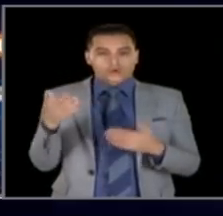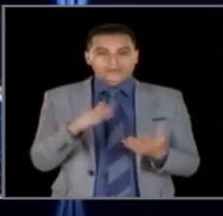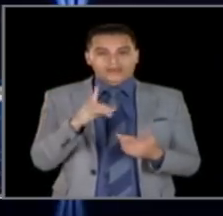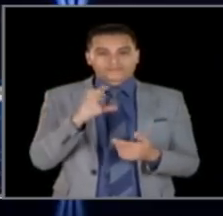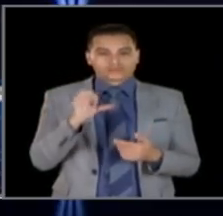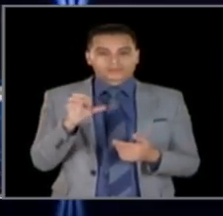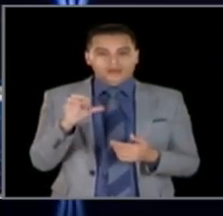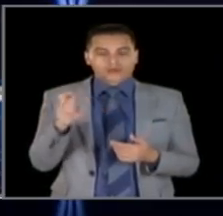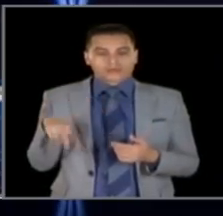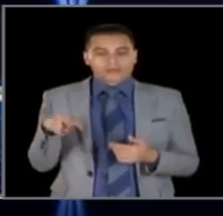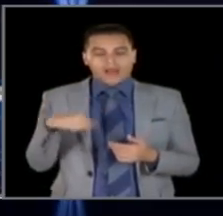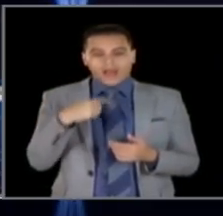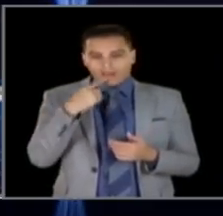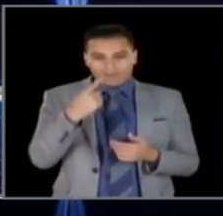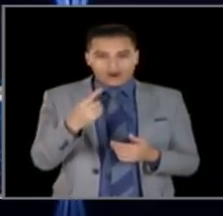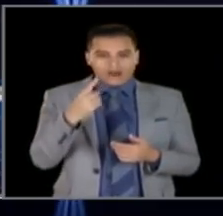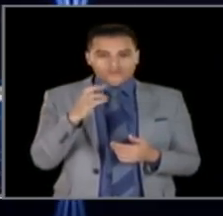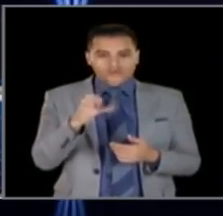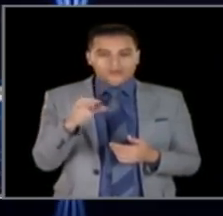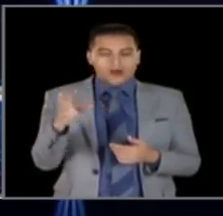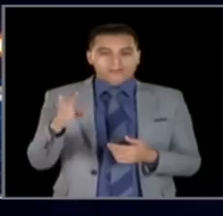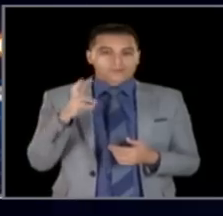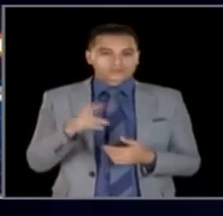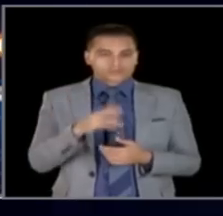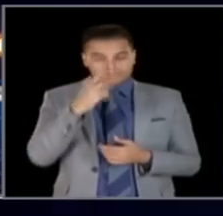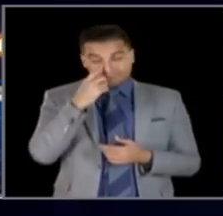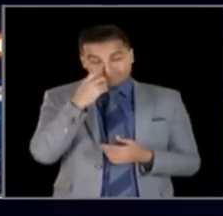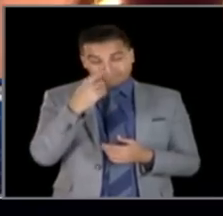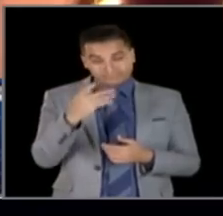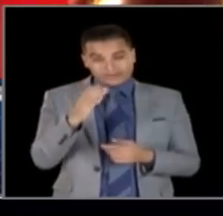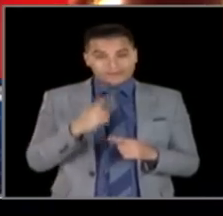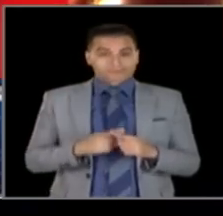1918. أنا بقول 1924، إجابة خاطئة.